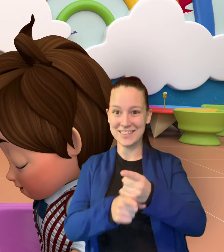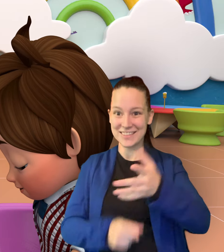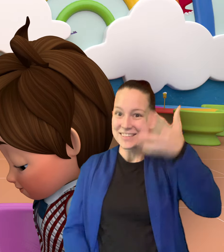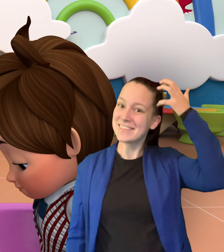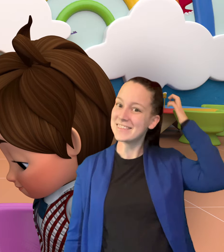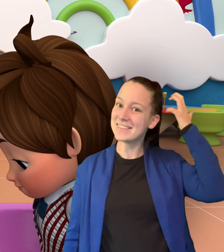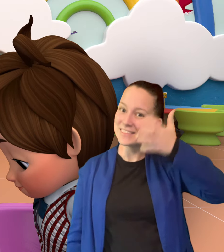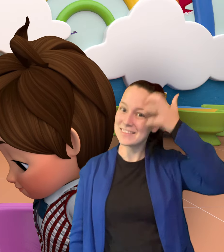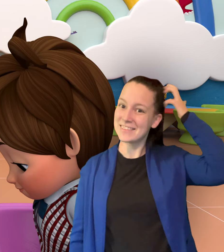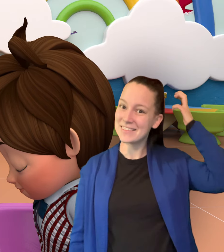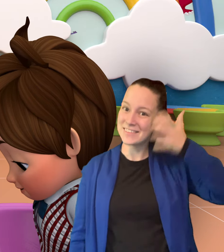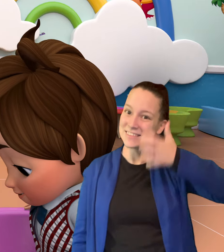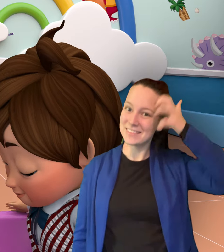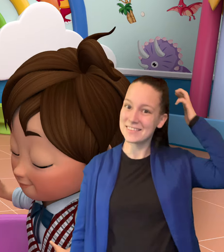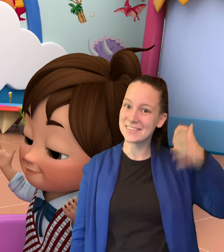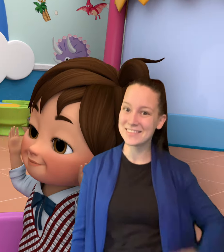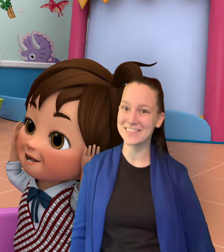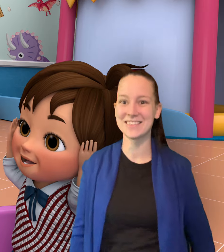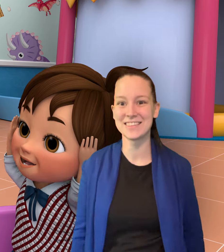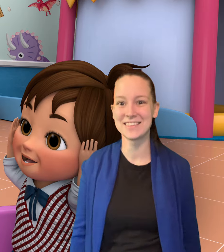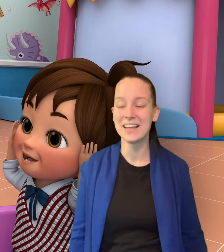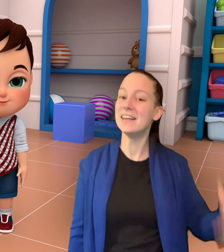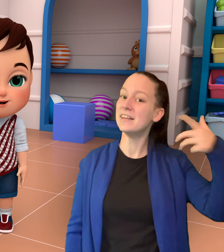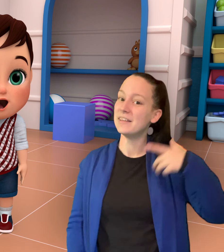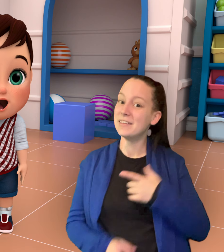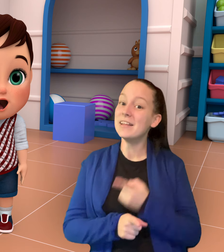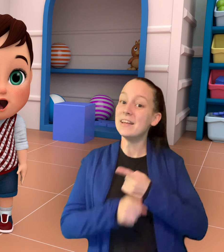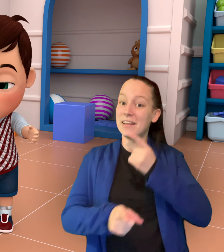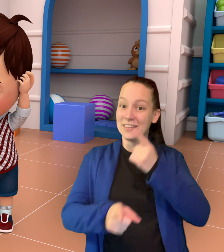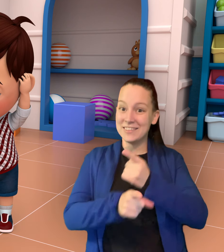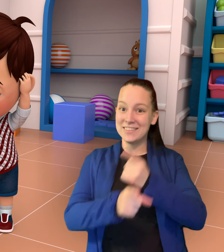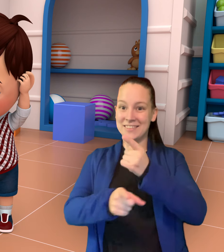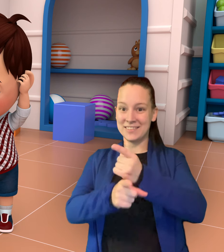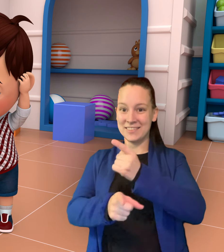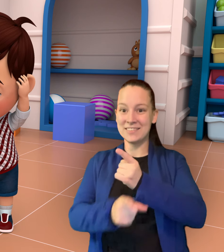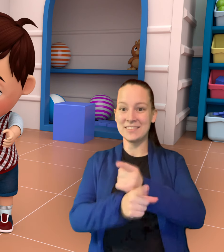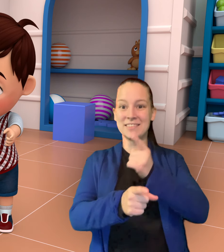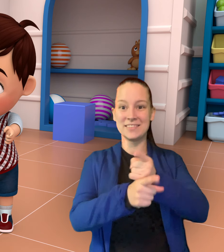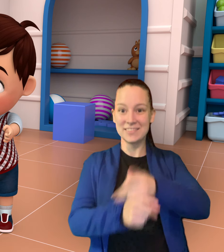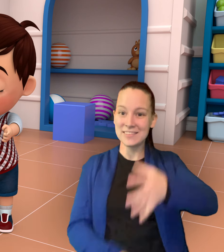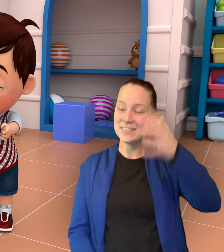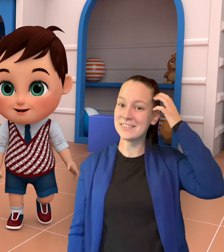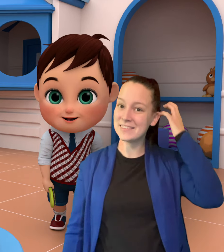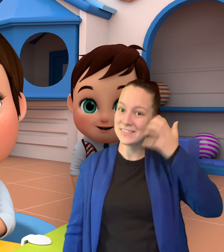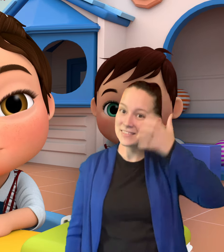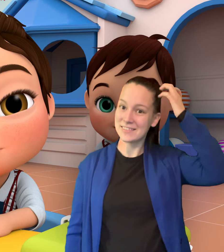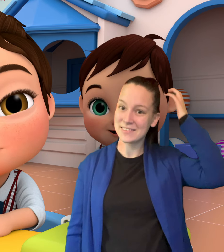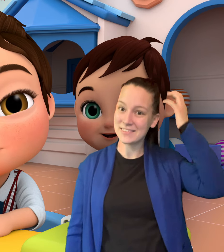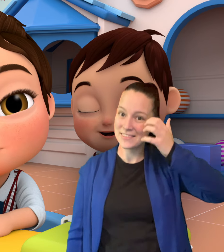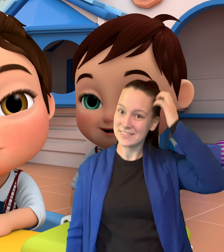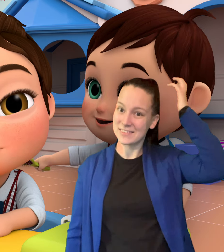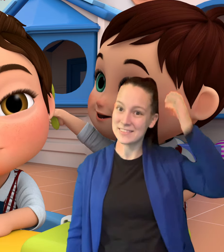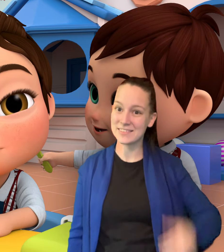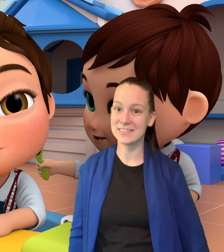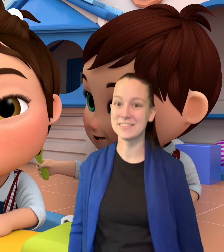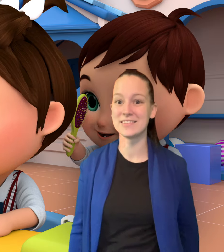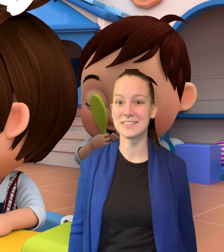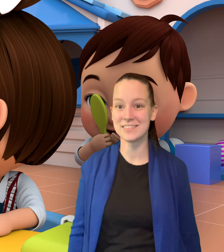て毎日ねちゃんとちゃんと溶かして毎日